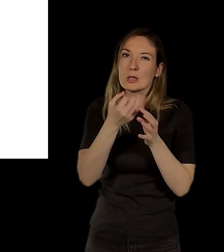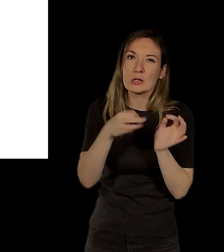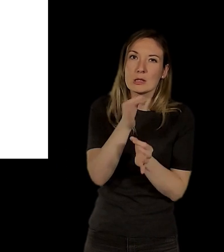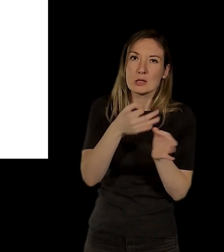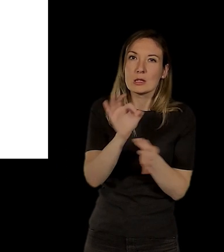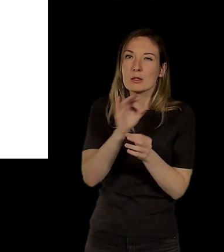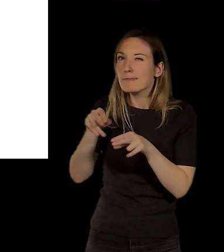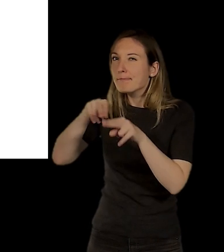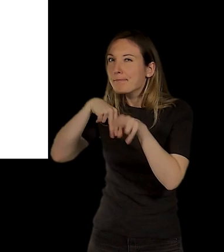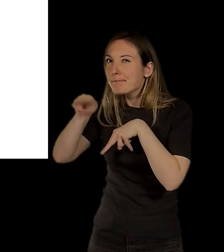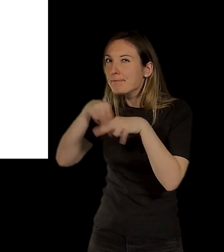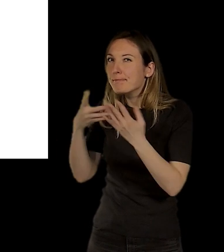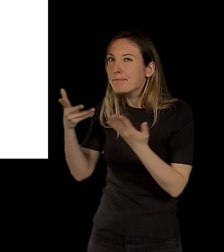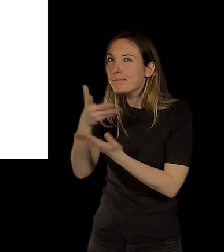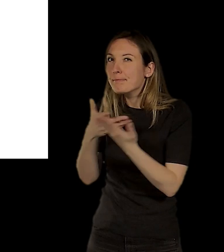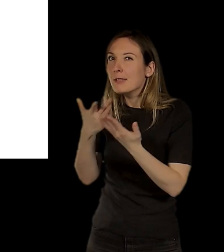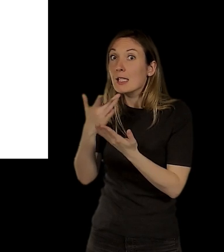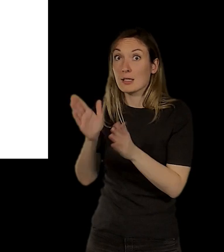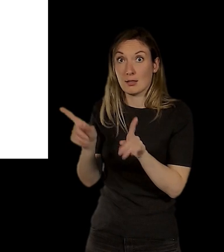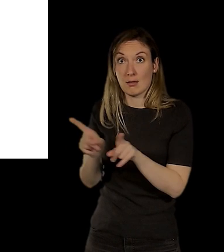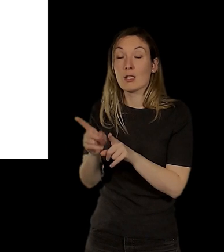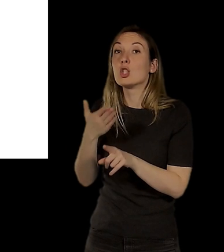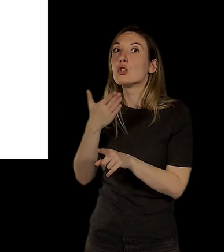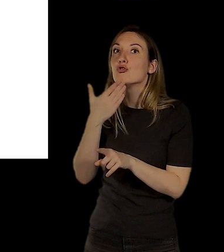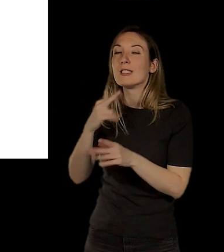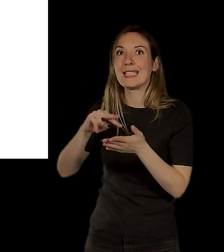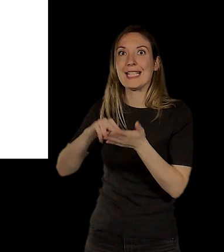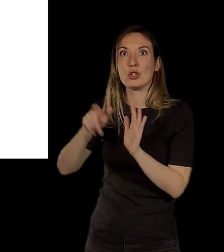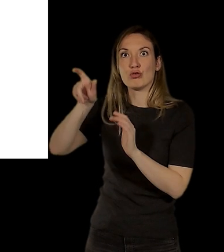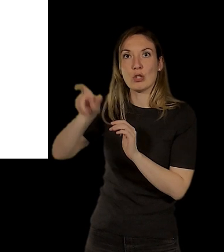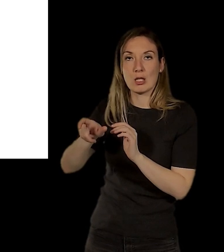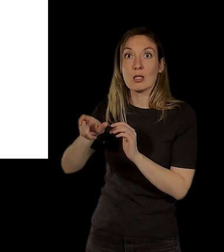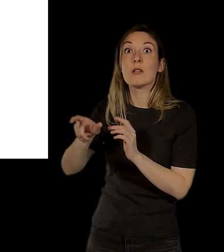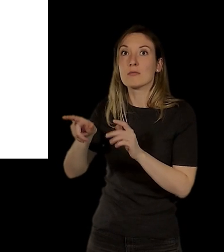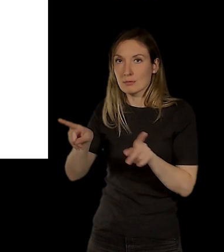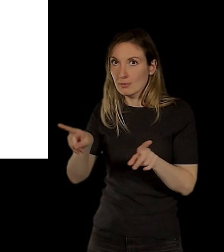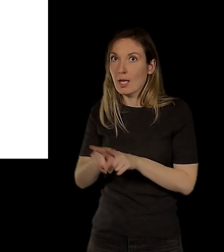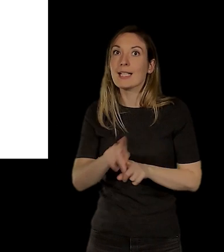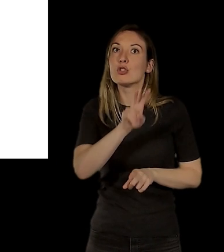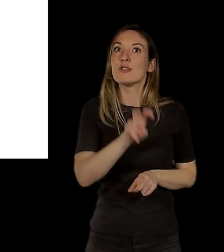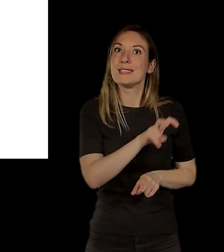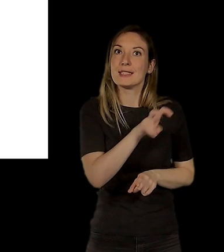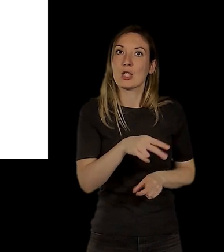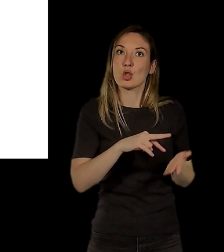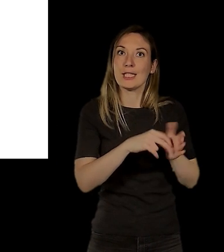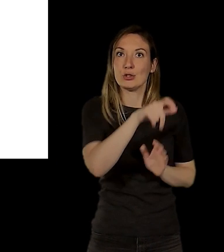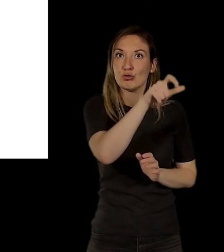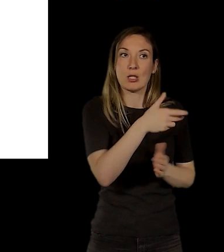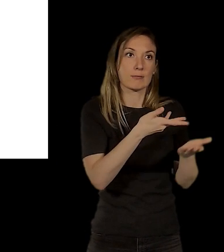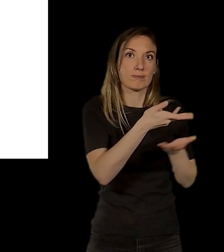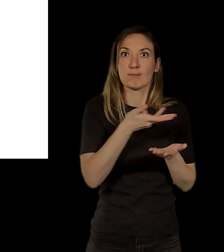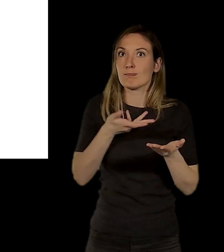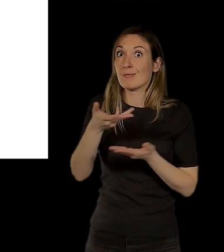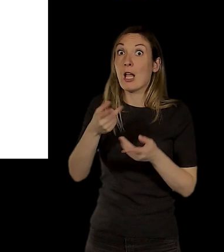jak s českými dopravními inženýry, tak se švýcarskými. A bylo velmi zajímavé taky sledovat debaty